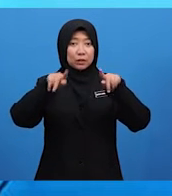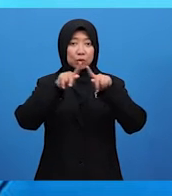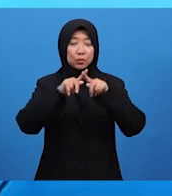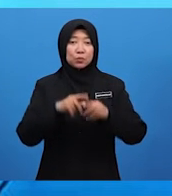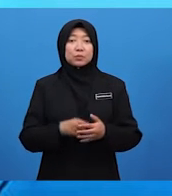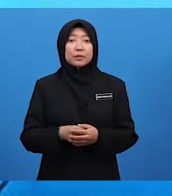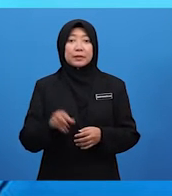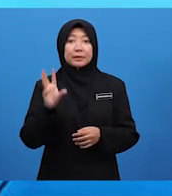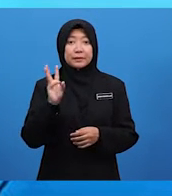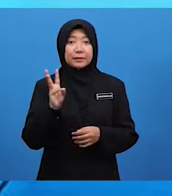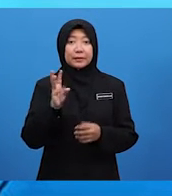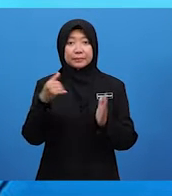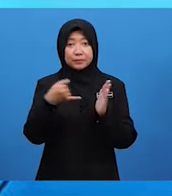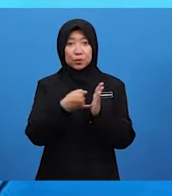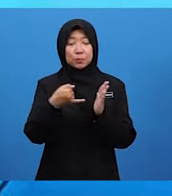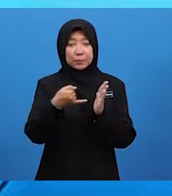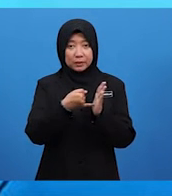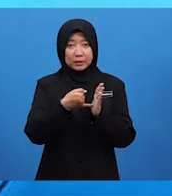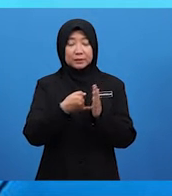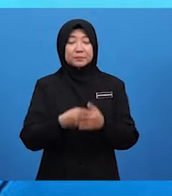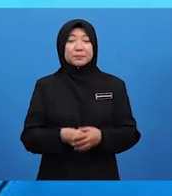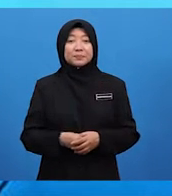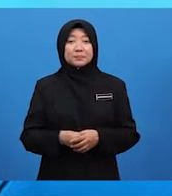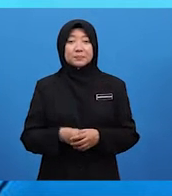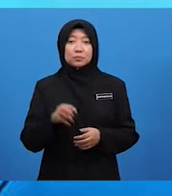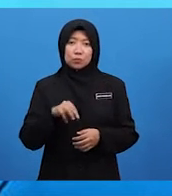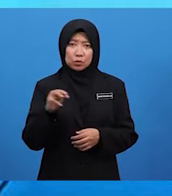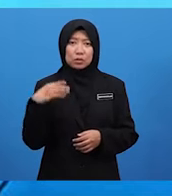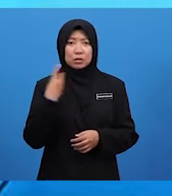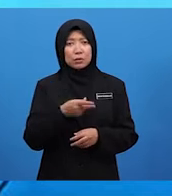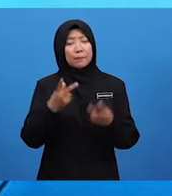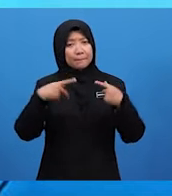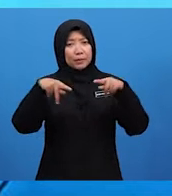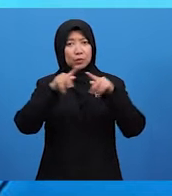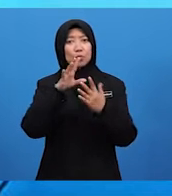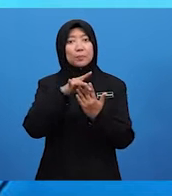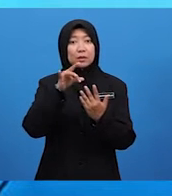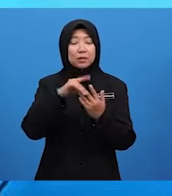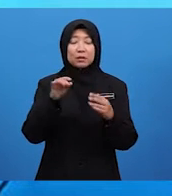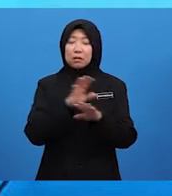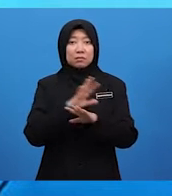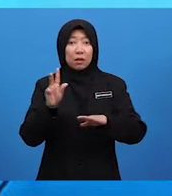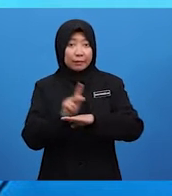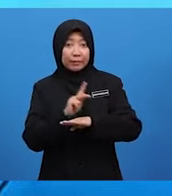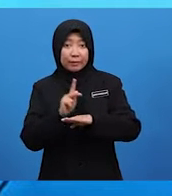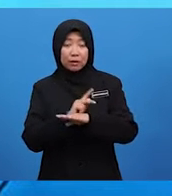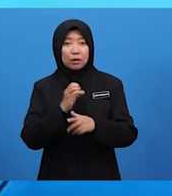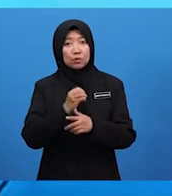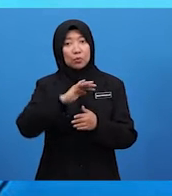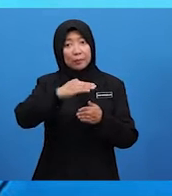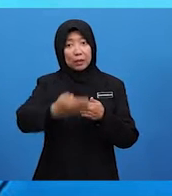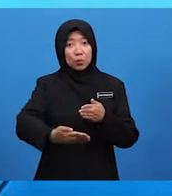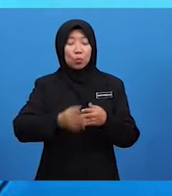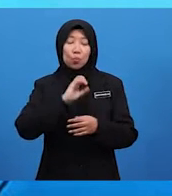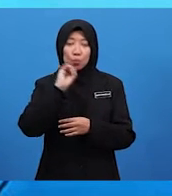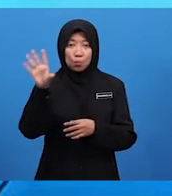Keenam, jarum peniti. Murid-murid, kita perlu pilih jarum yang tidak berkarat dan tidak bengkok.